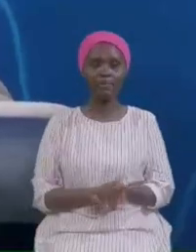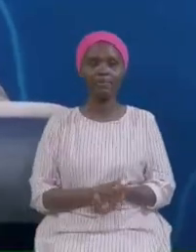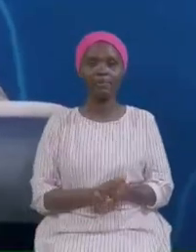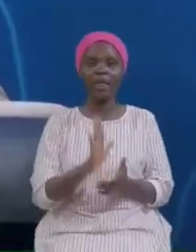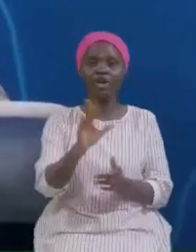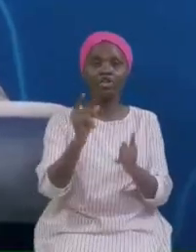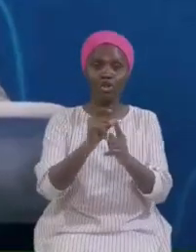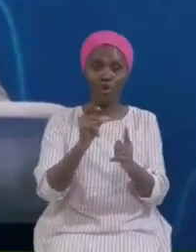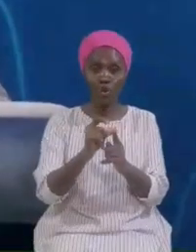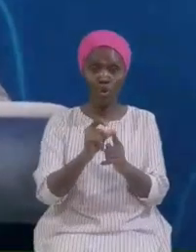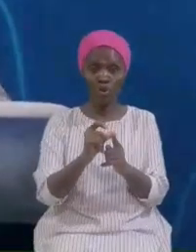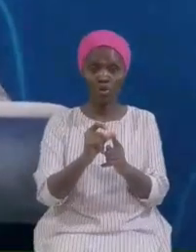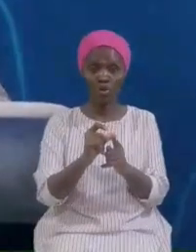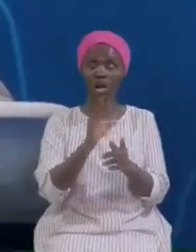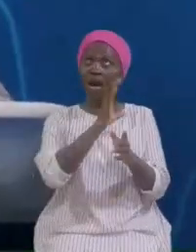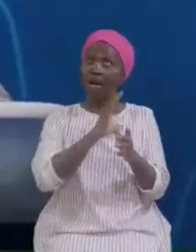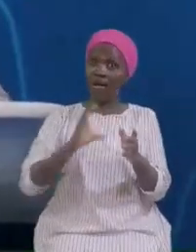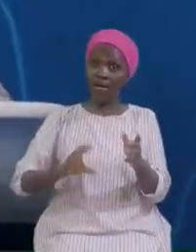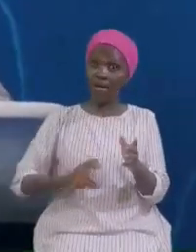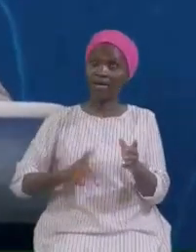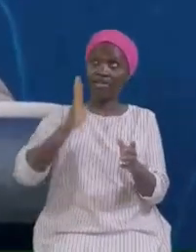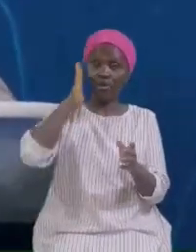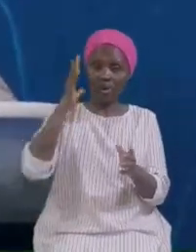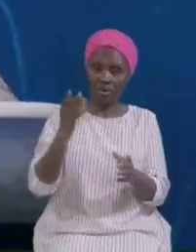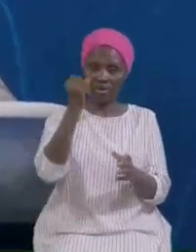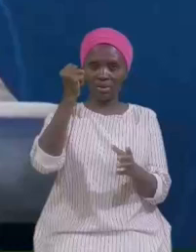Tes paroles, Christ prendra tes paroles